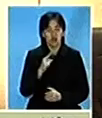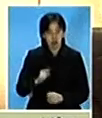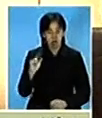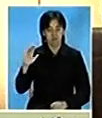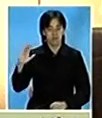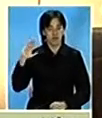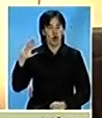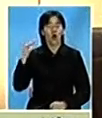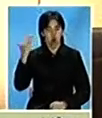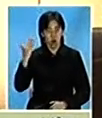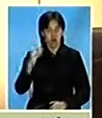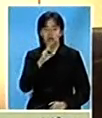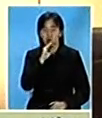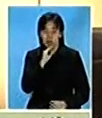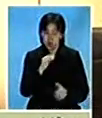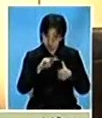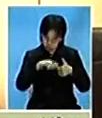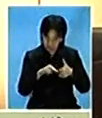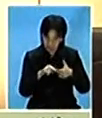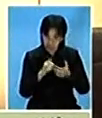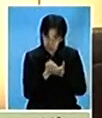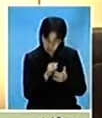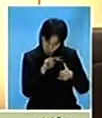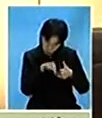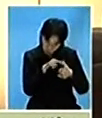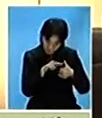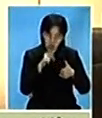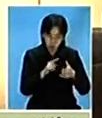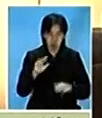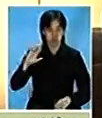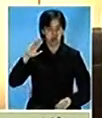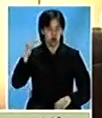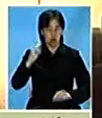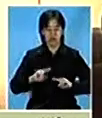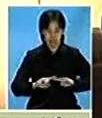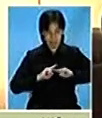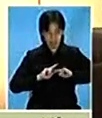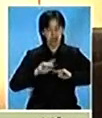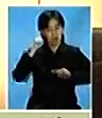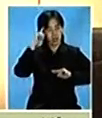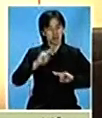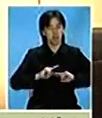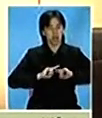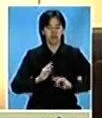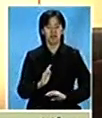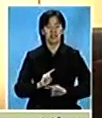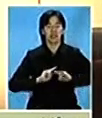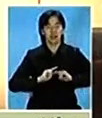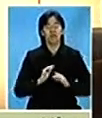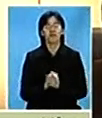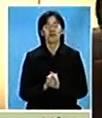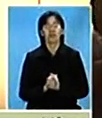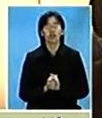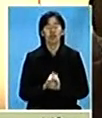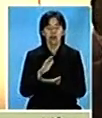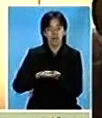ก่อนการประกอบวิชาชีพมีความอิสระในการประกอบวิชาชีพภายใต้การควบคุมตรวจสอบส